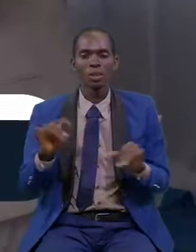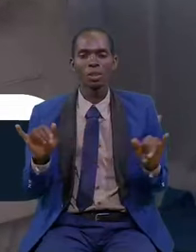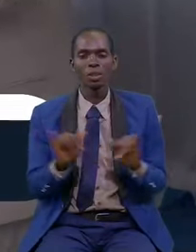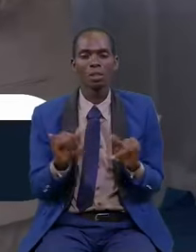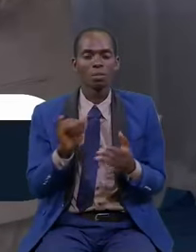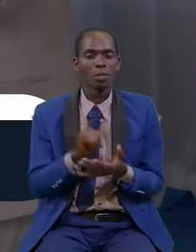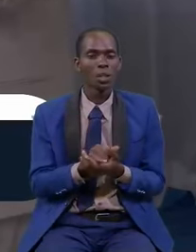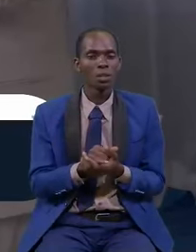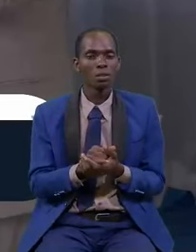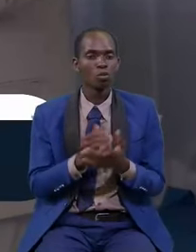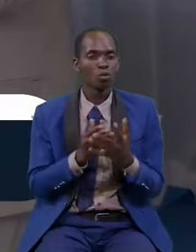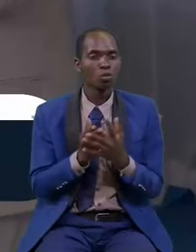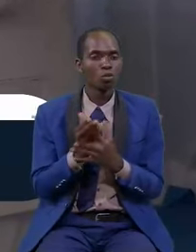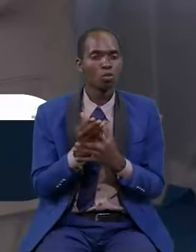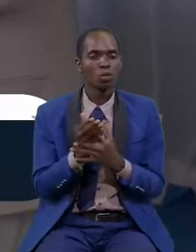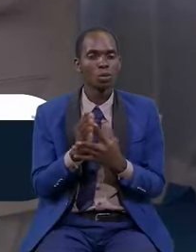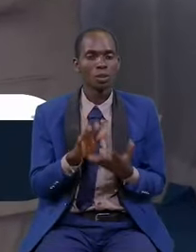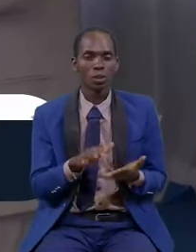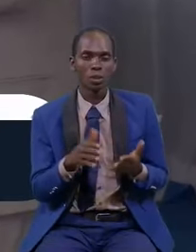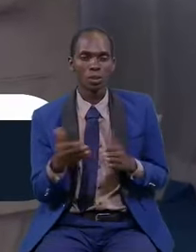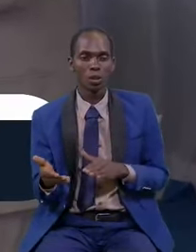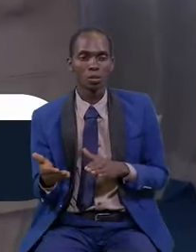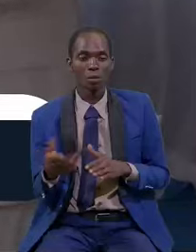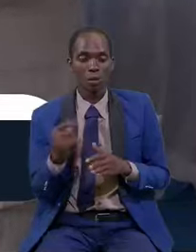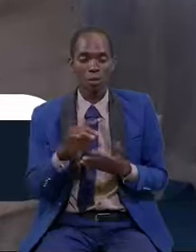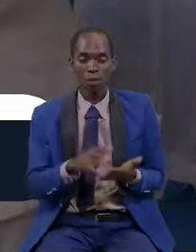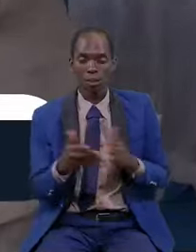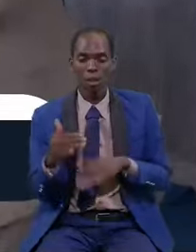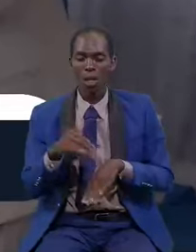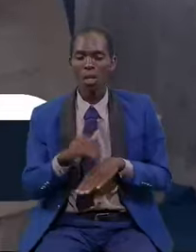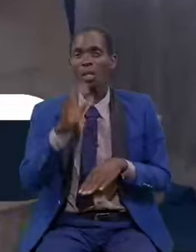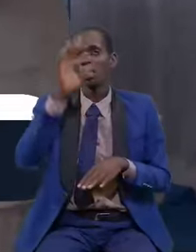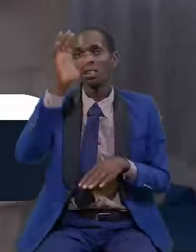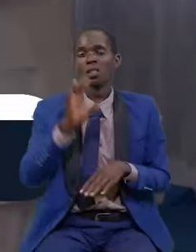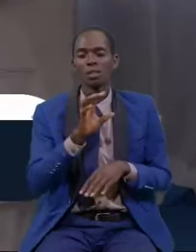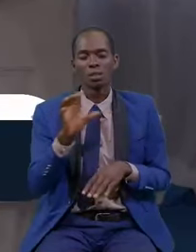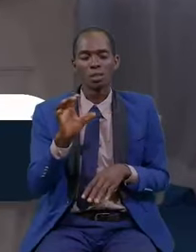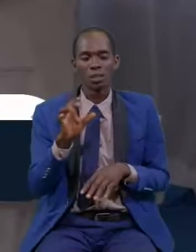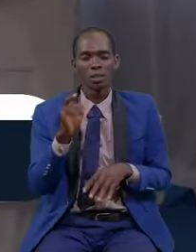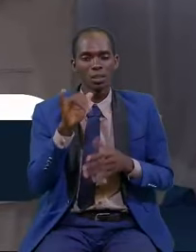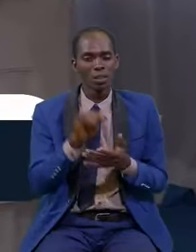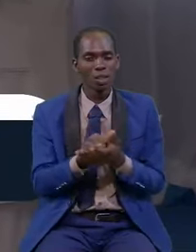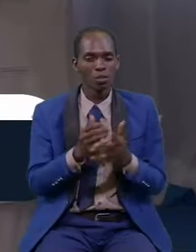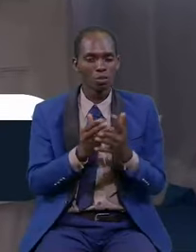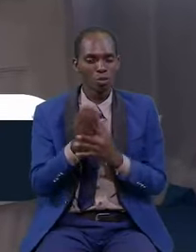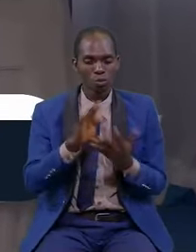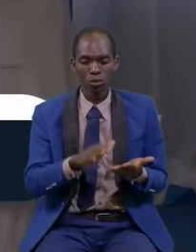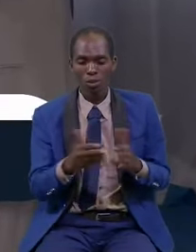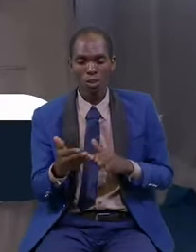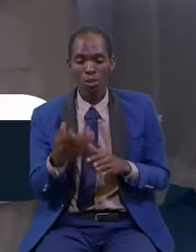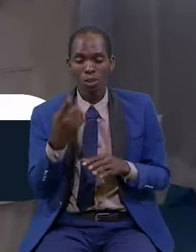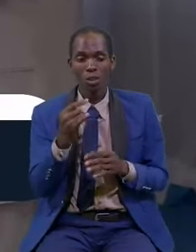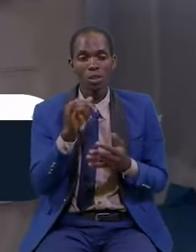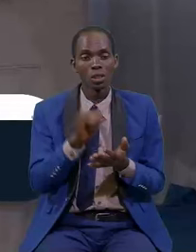que par la mort au calvaire, afin que par